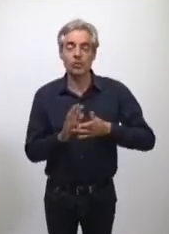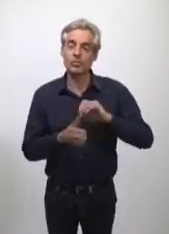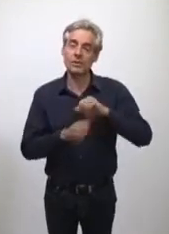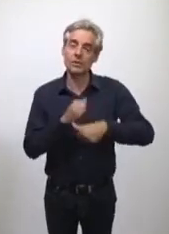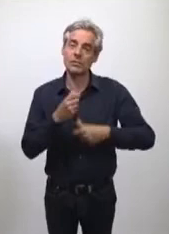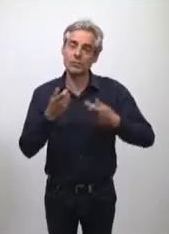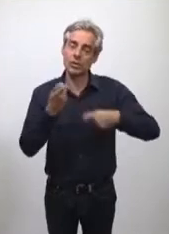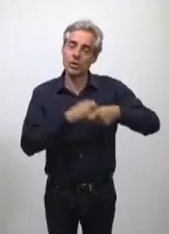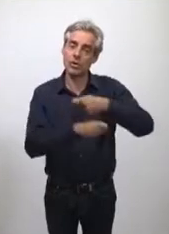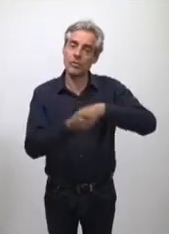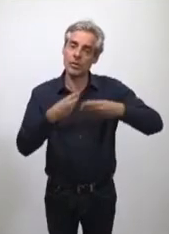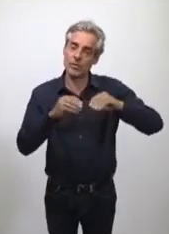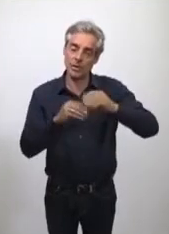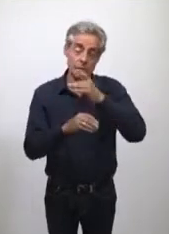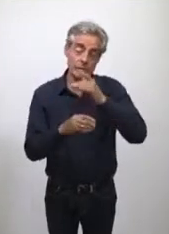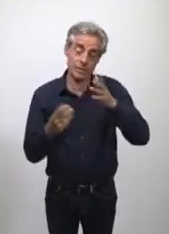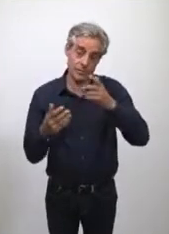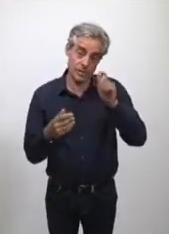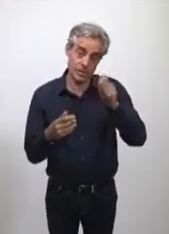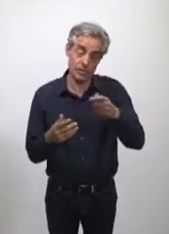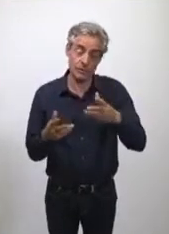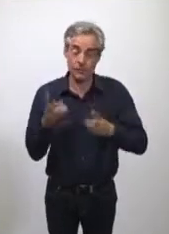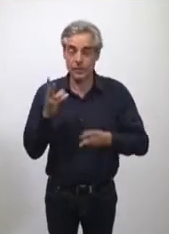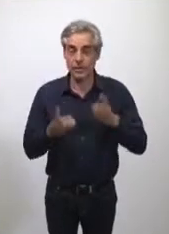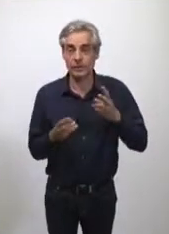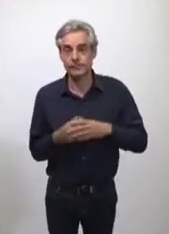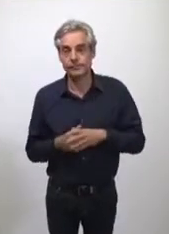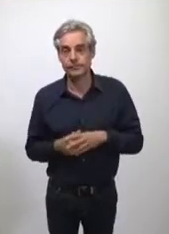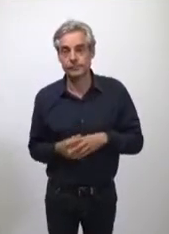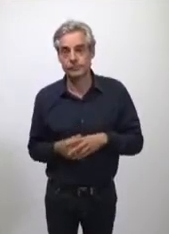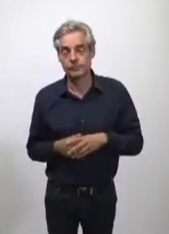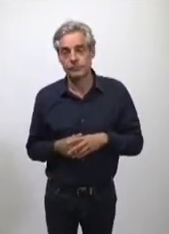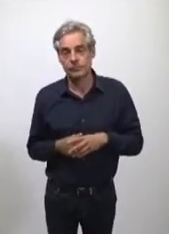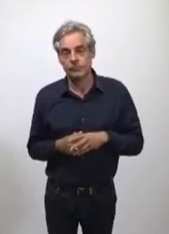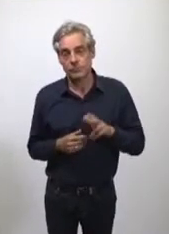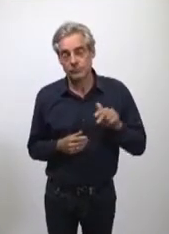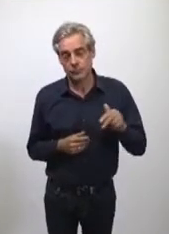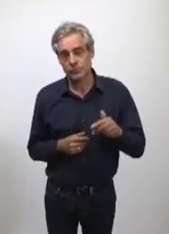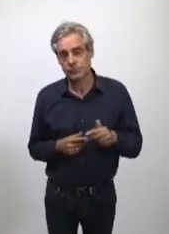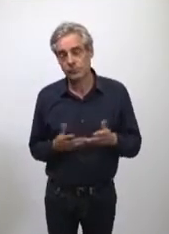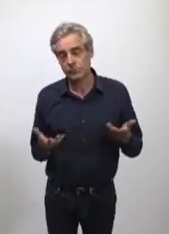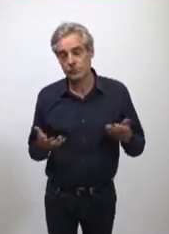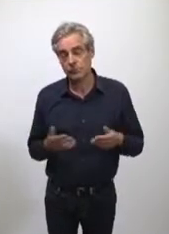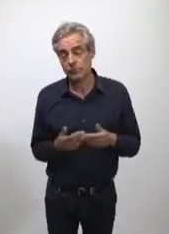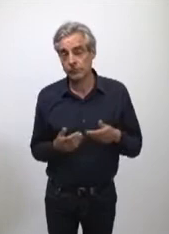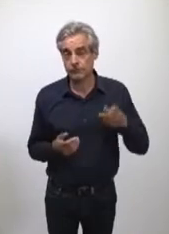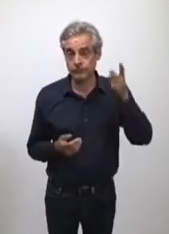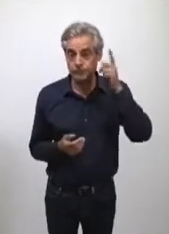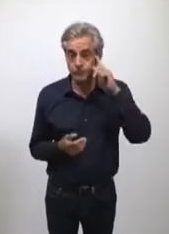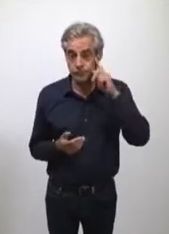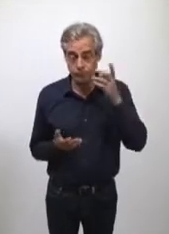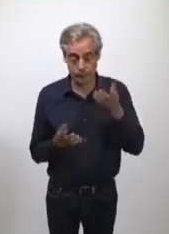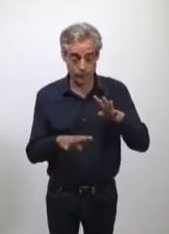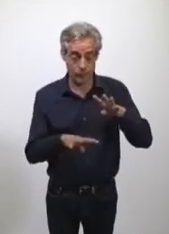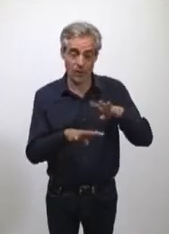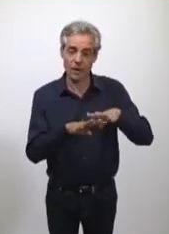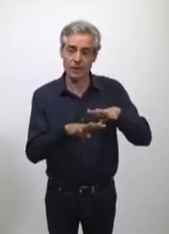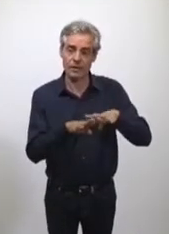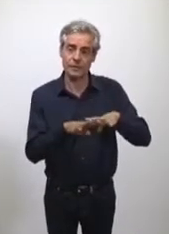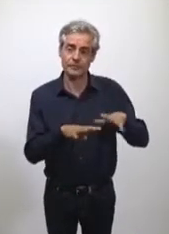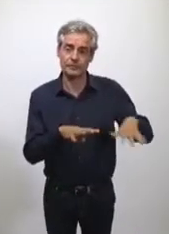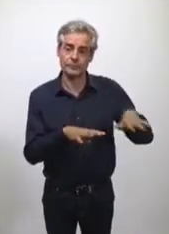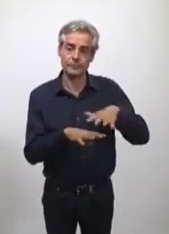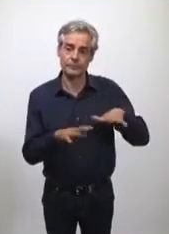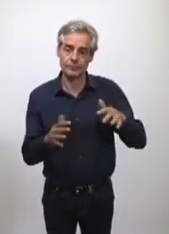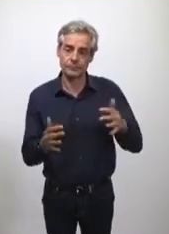commerce. Ça aurait pu en emmener, je pense, à leur propre perte un certain nombre, parce que c'est aussi un quartier voilà, qui